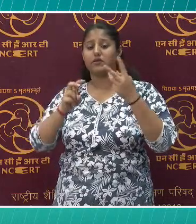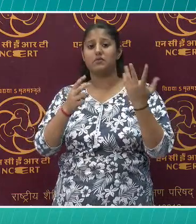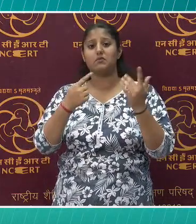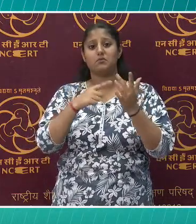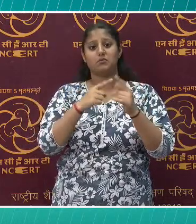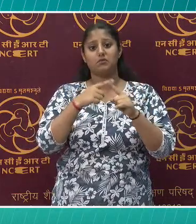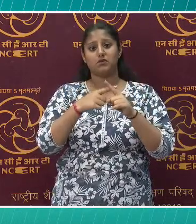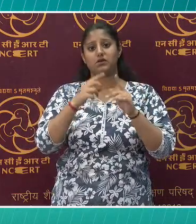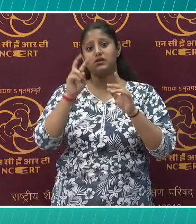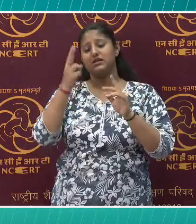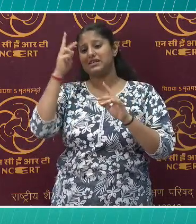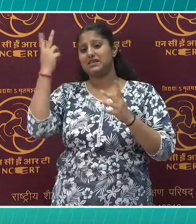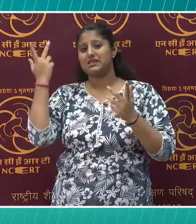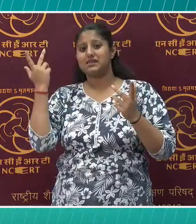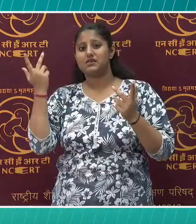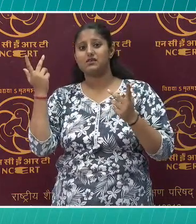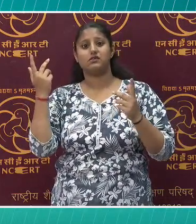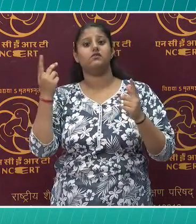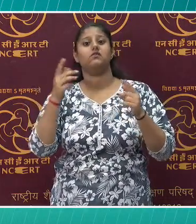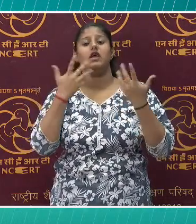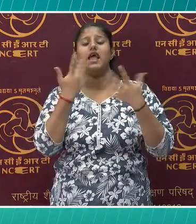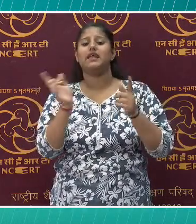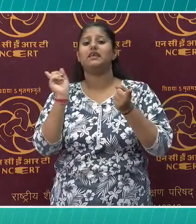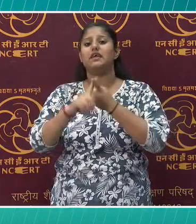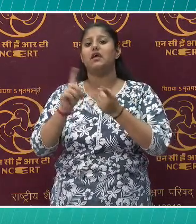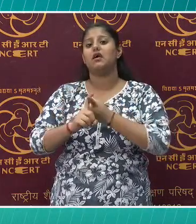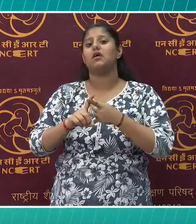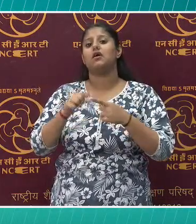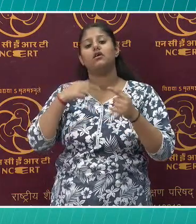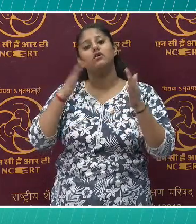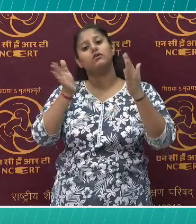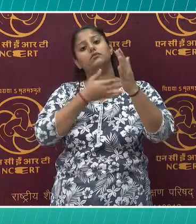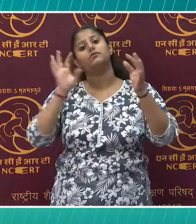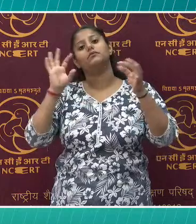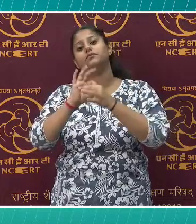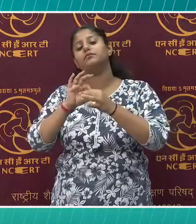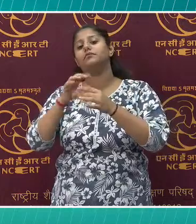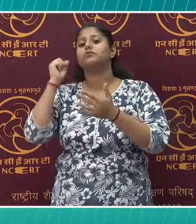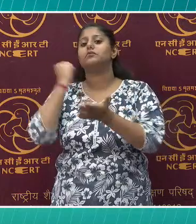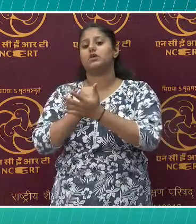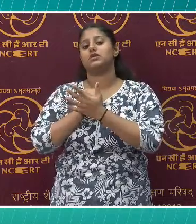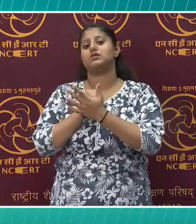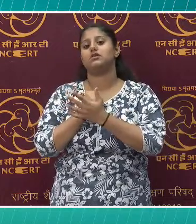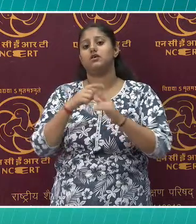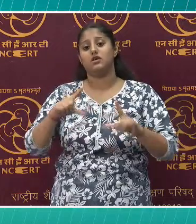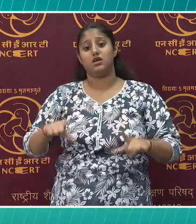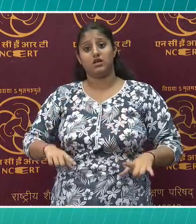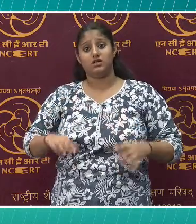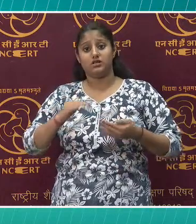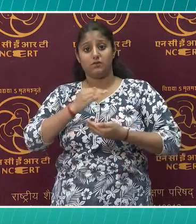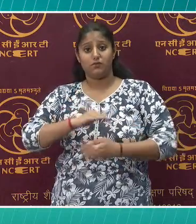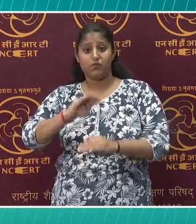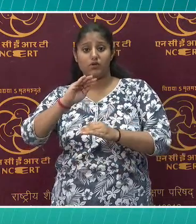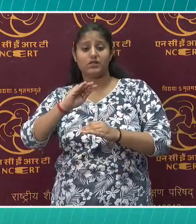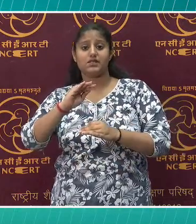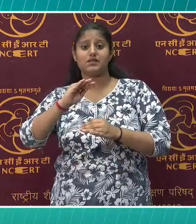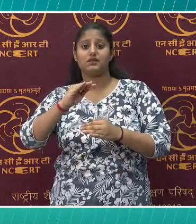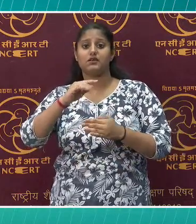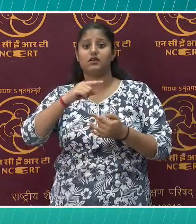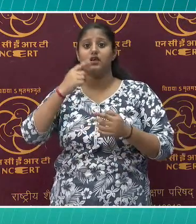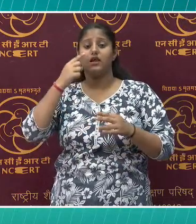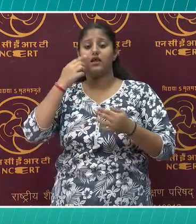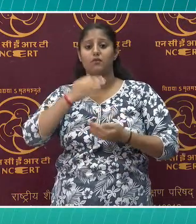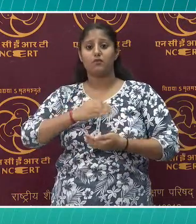एवं कैसे भी सर्कमस्टांसेस हो, संगीत होता ही है. हम कहते हैं कि जन्म से लेकर जब तक